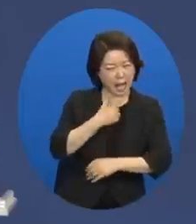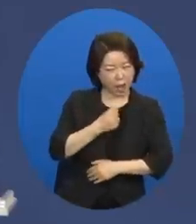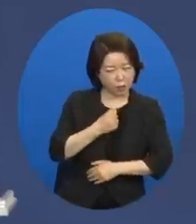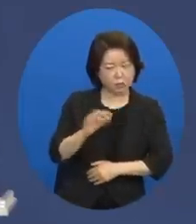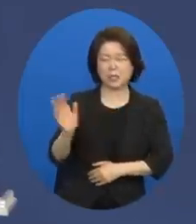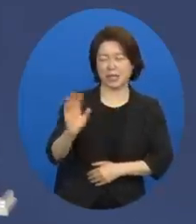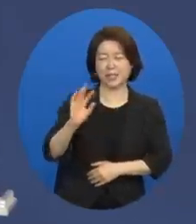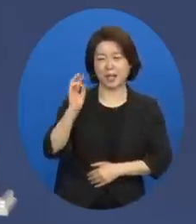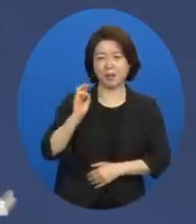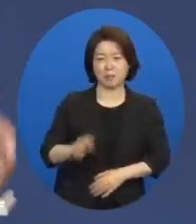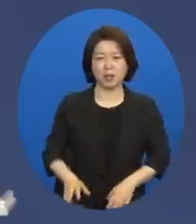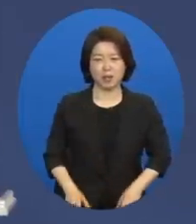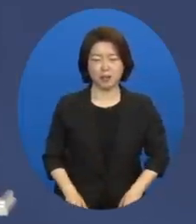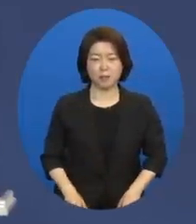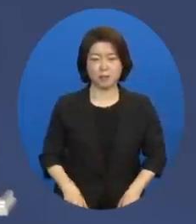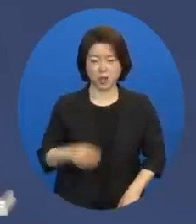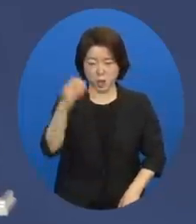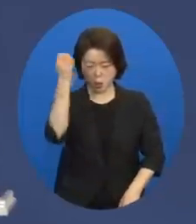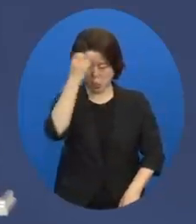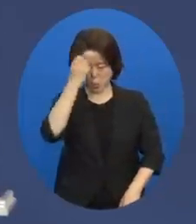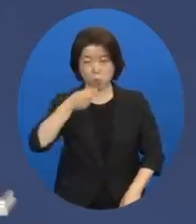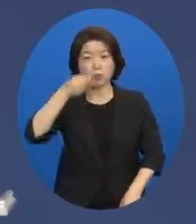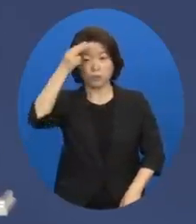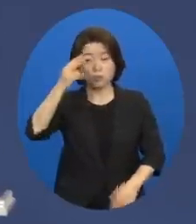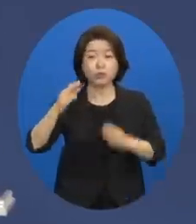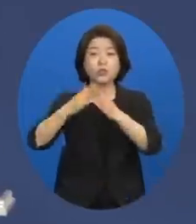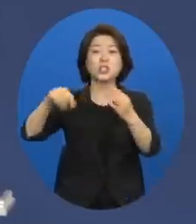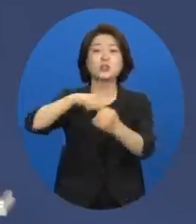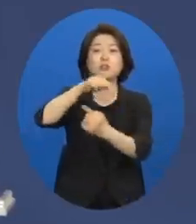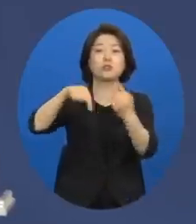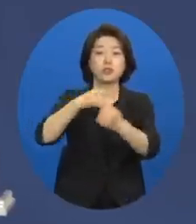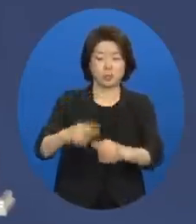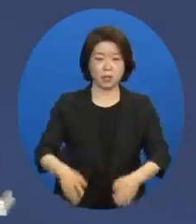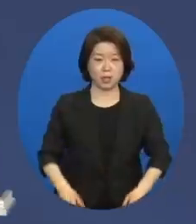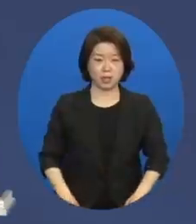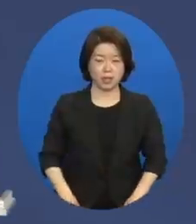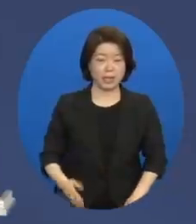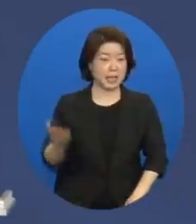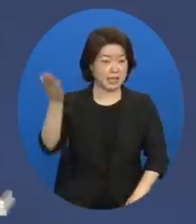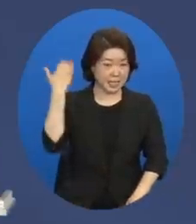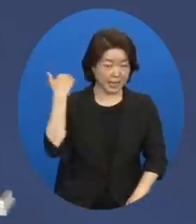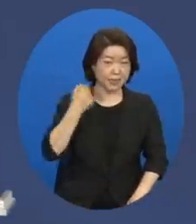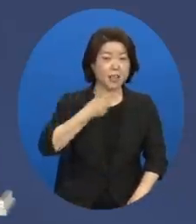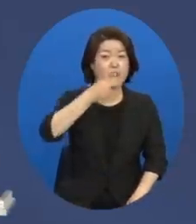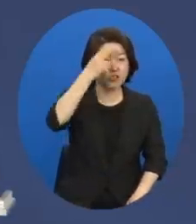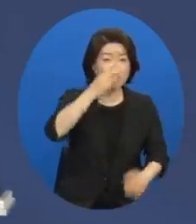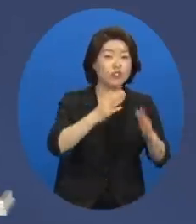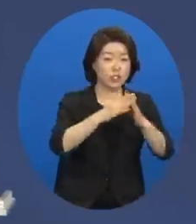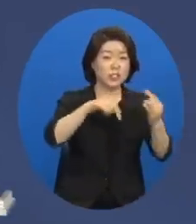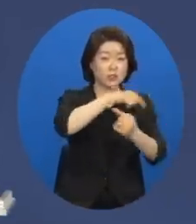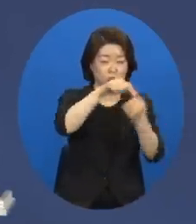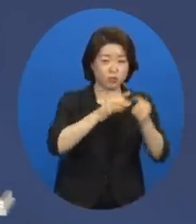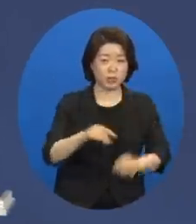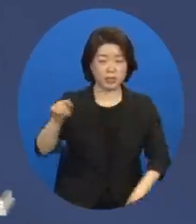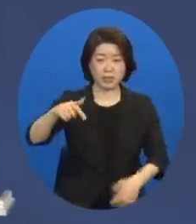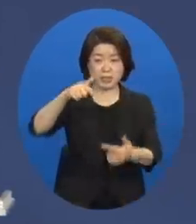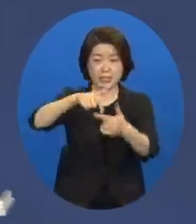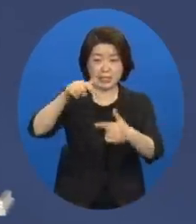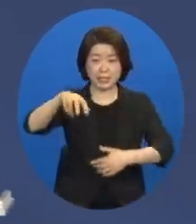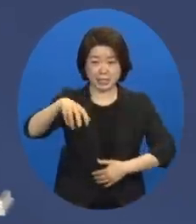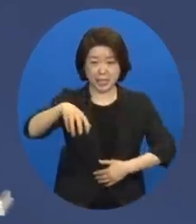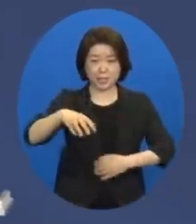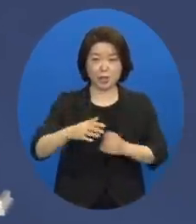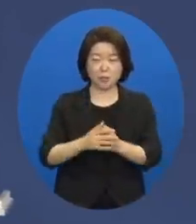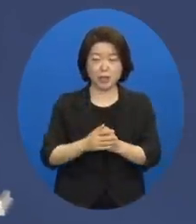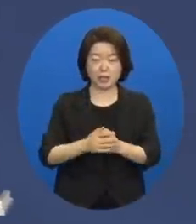같고요. 고급 술집을 하셨어요. 고급 요정집이죠. 옛날 요정집. 지금은 저 강남에